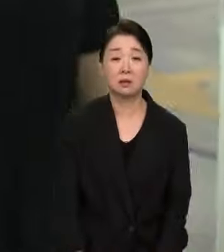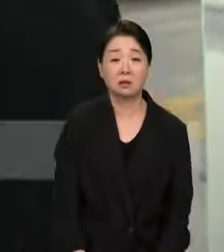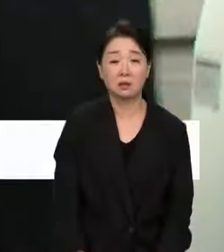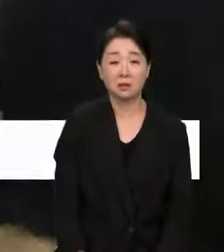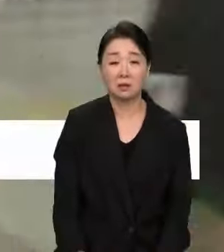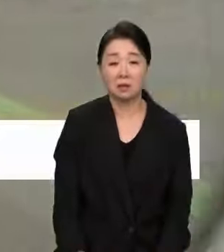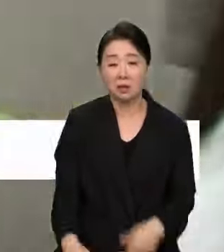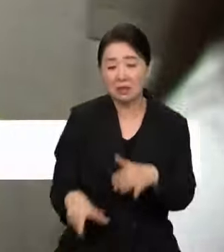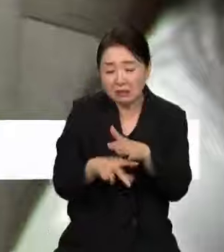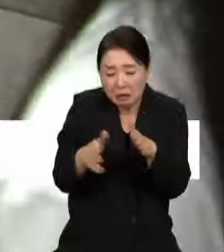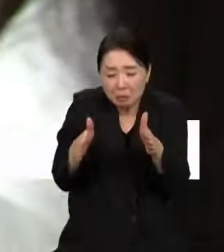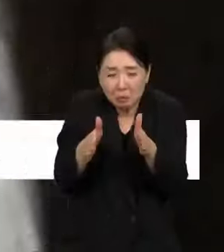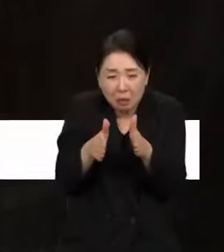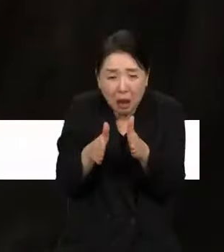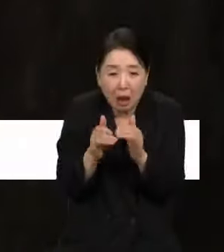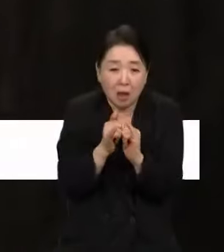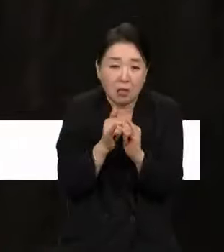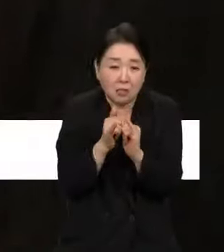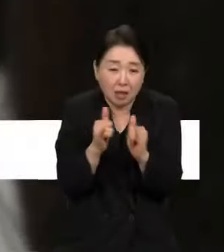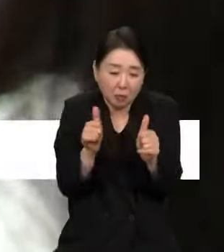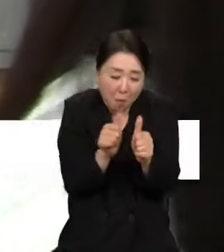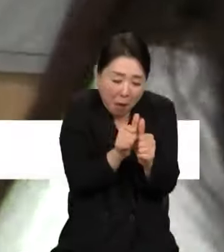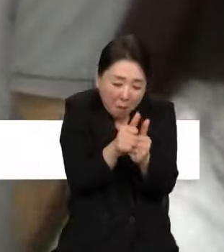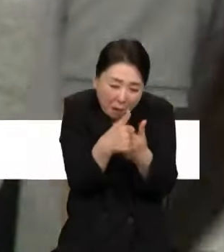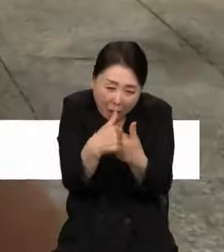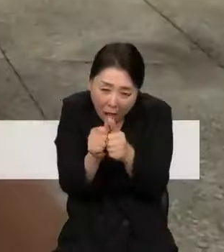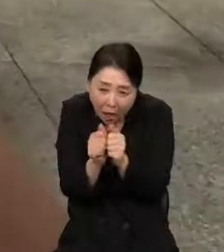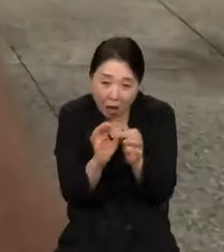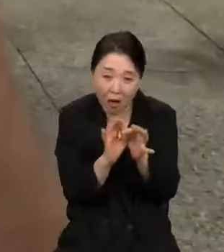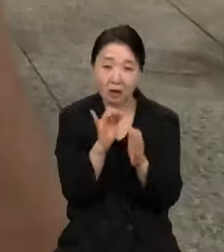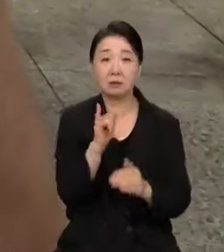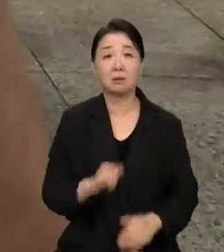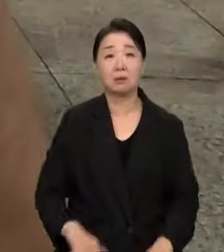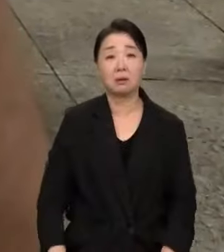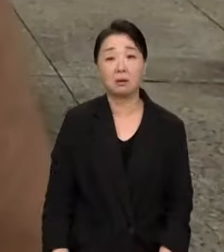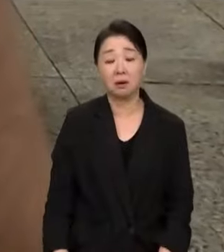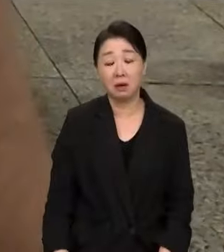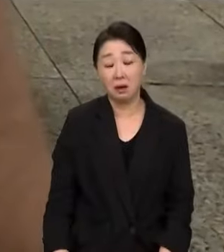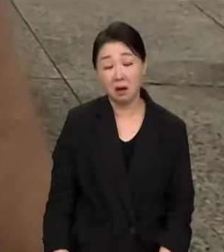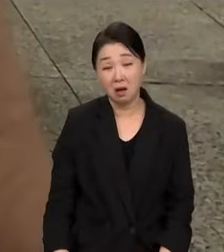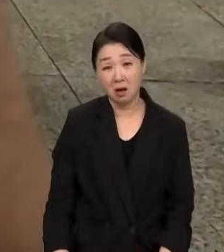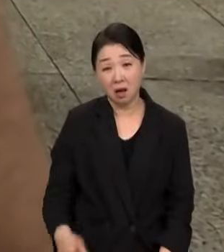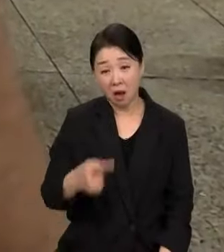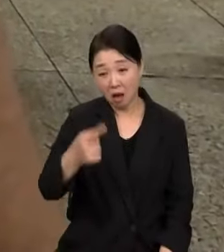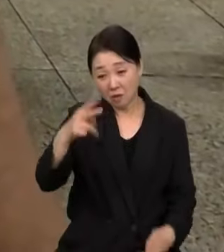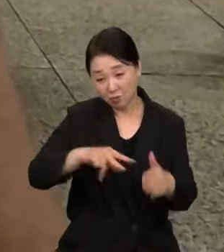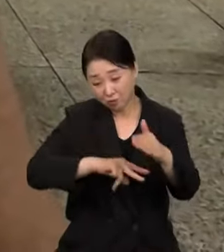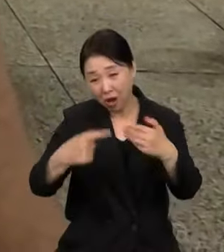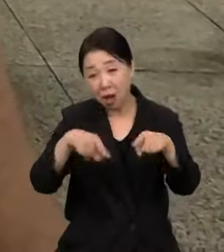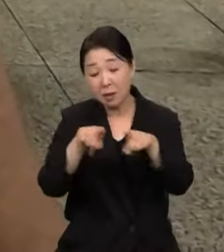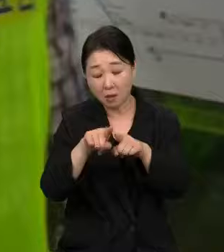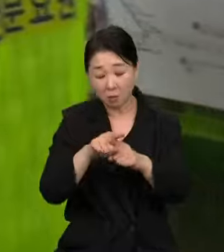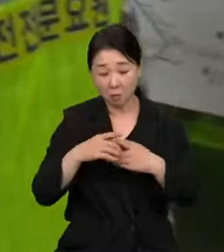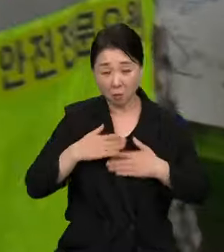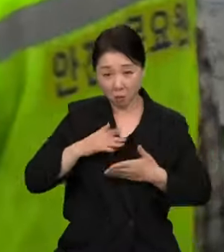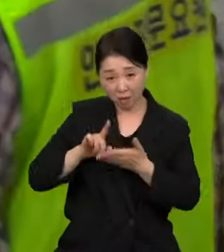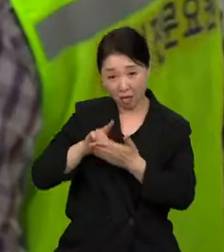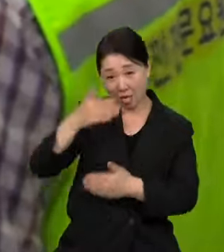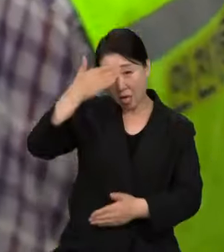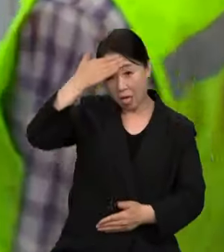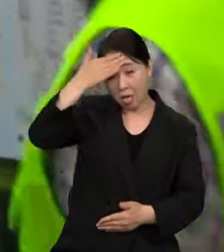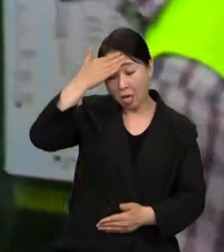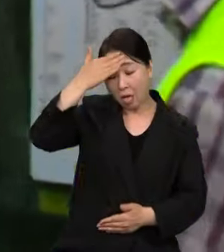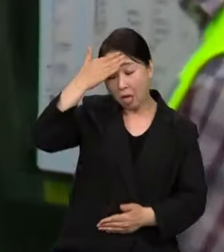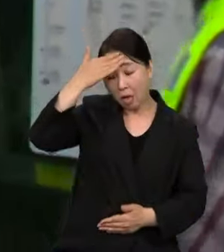너무 작아가지고 사람들이 붙어있다 보니까. 두 정거장을 함께 타고 이동한 뒤 체온을 재봤습니다. 탑승